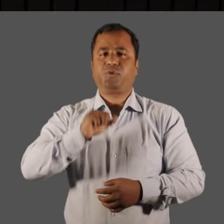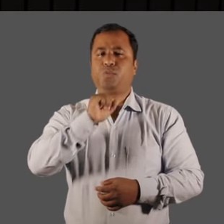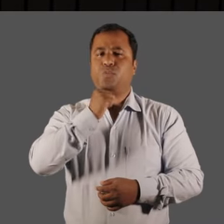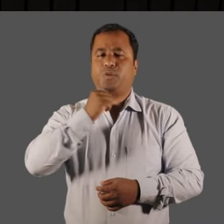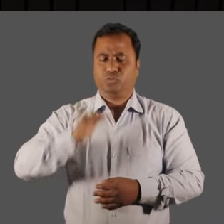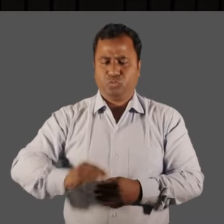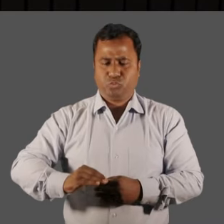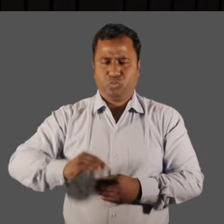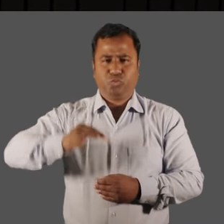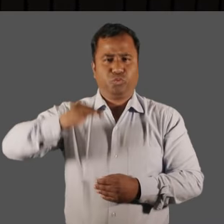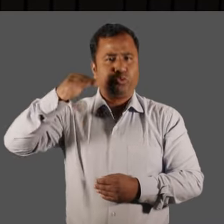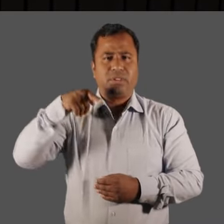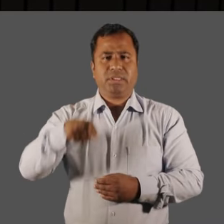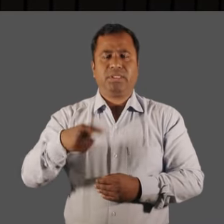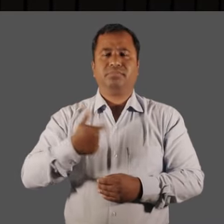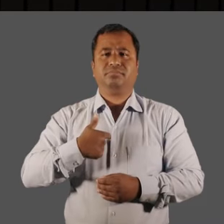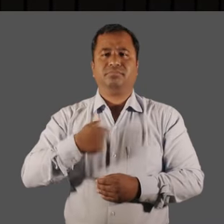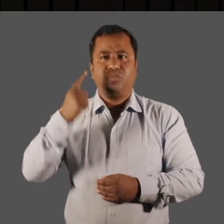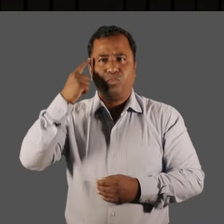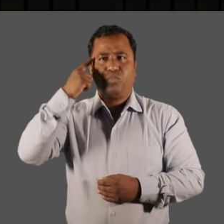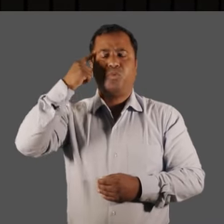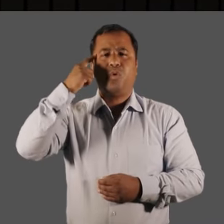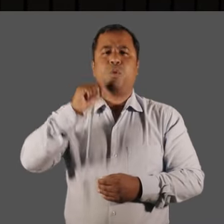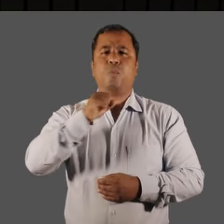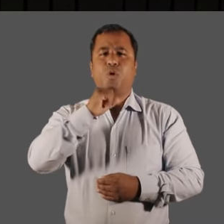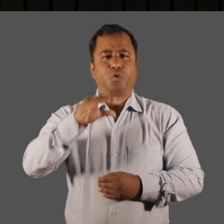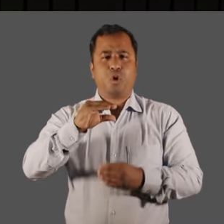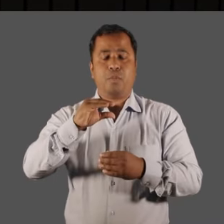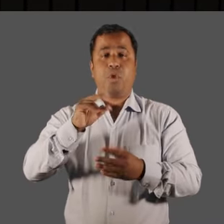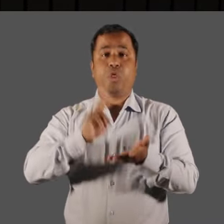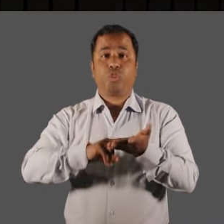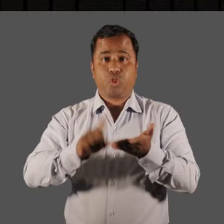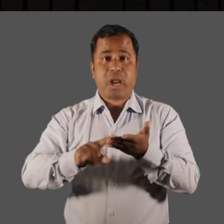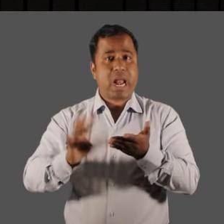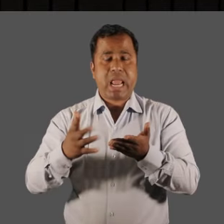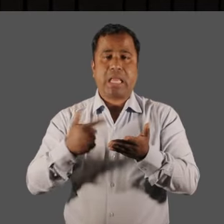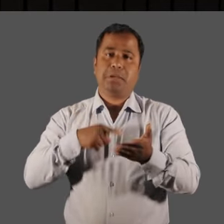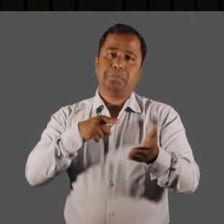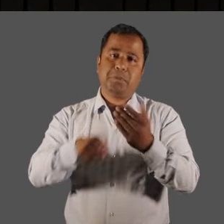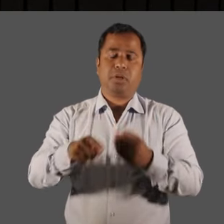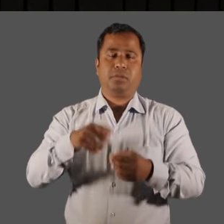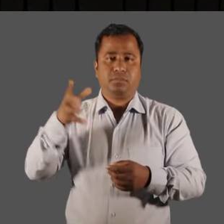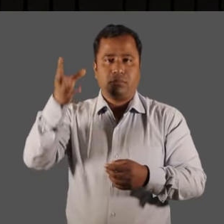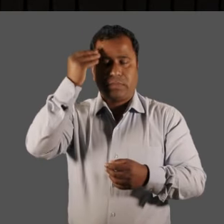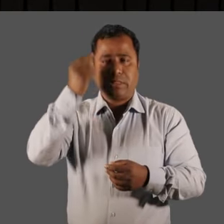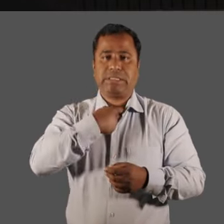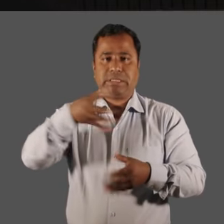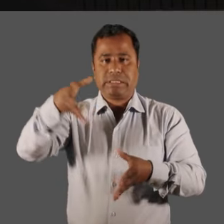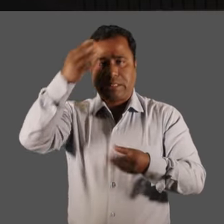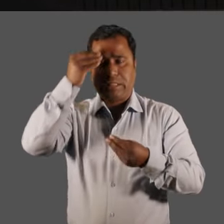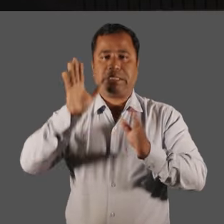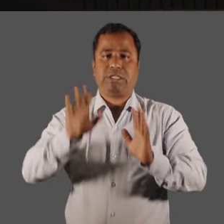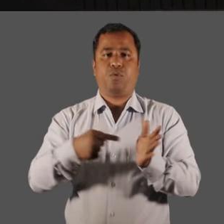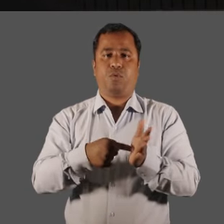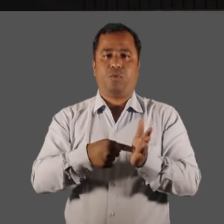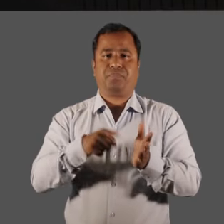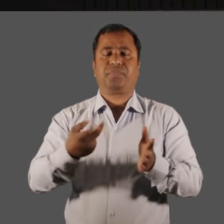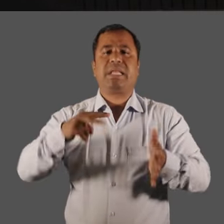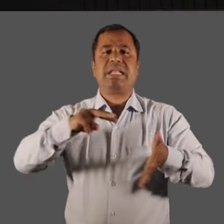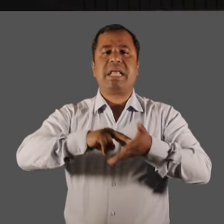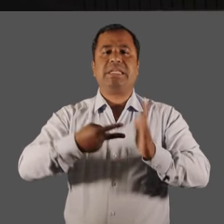না আসলে আমি যে জিনিসটা আমার বোঝার বয়স হয়নি বা প্রয়োজন নেই ওই বয়সে, সেটাও আমাকে বুঝতে হয়েছে। যেমন